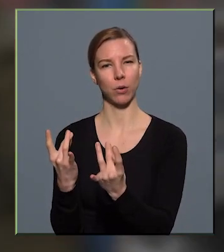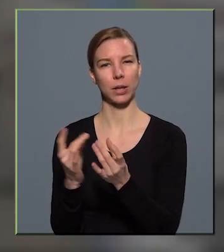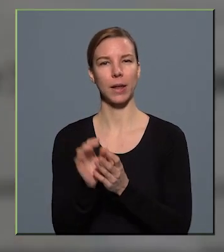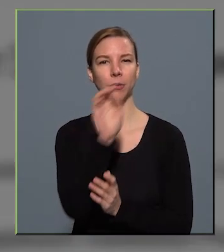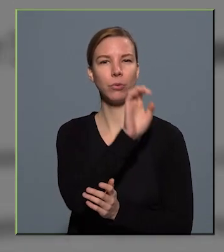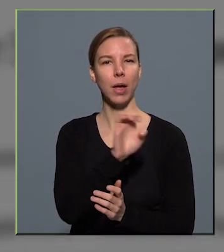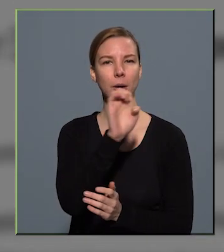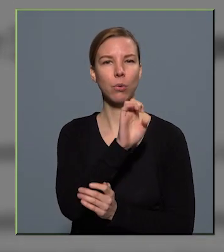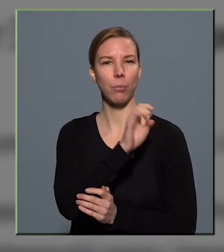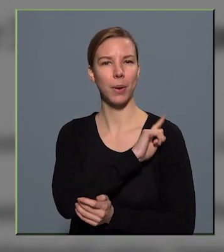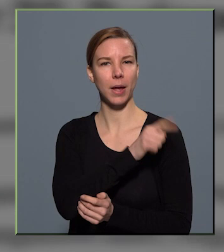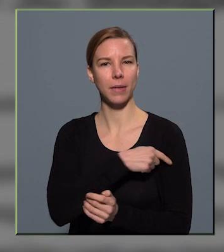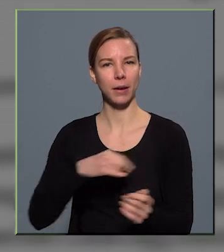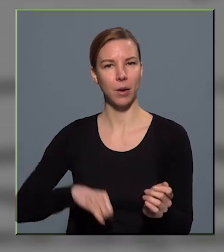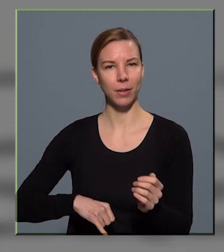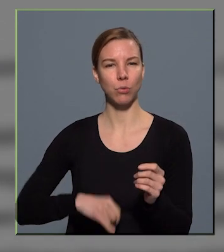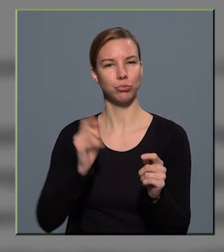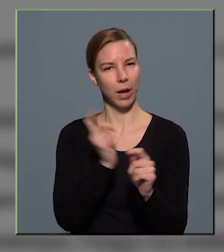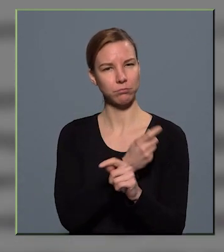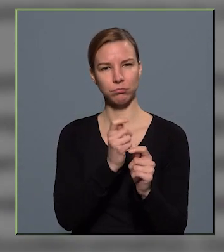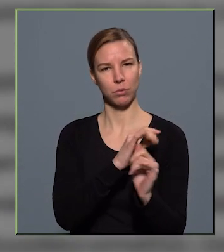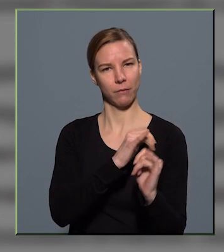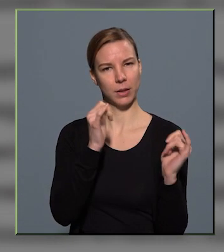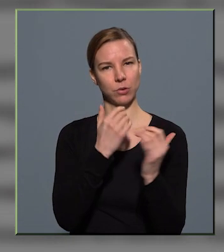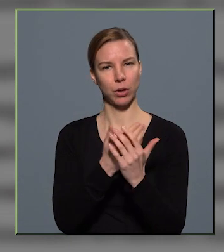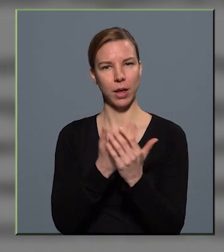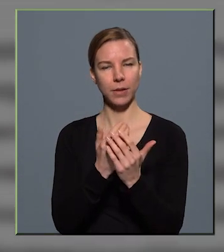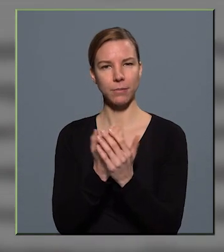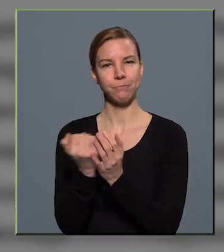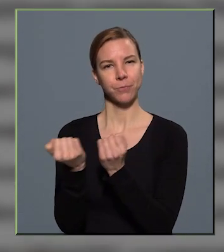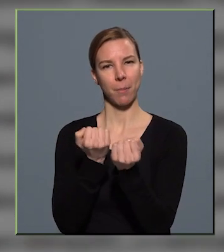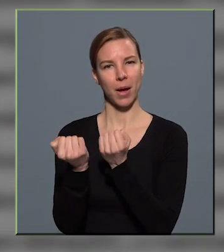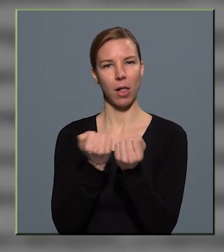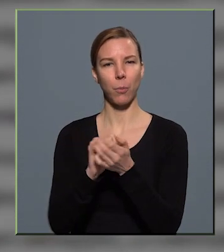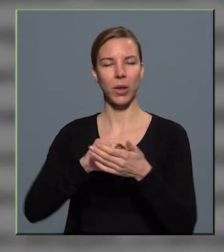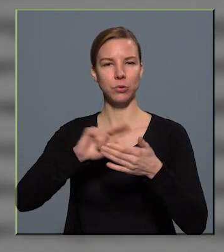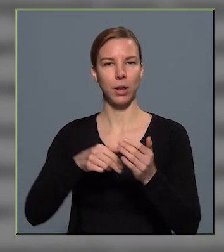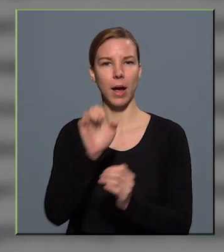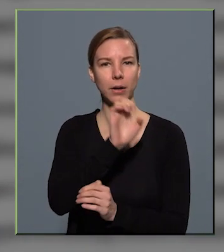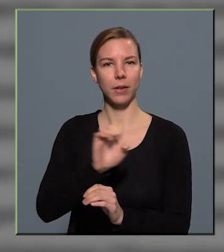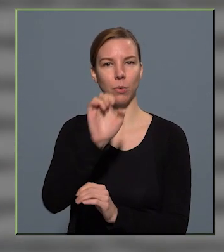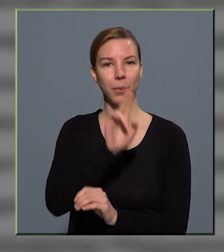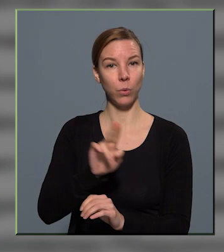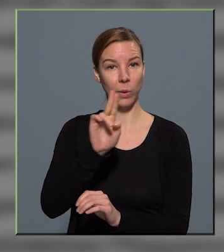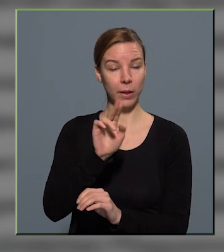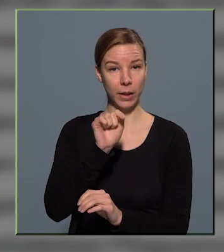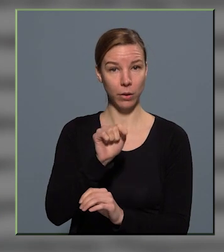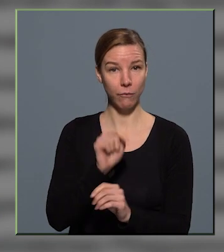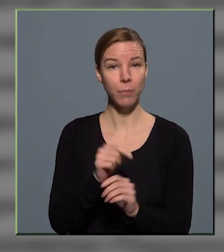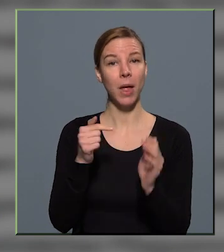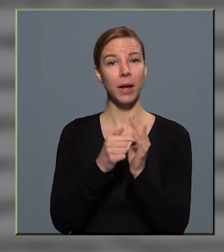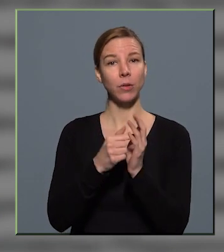európai energiabiztonság javítása mellett. Aláírt egy megállapodást az Európai Unióval, amely szerint